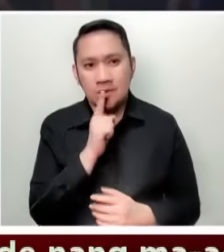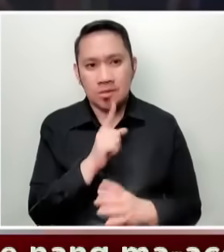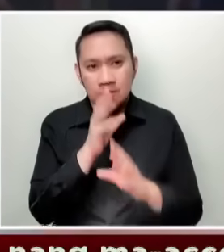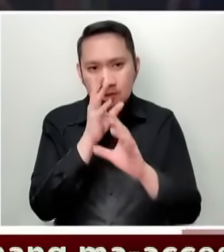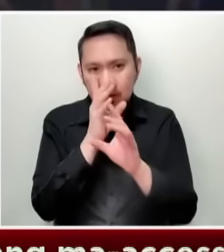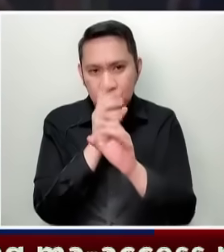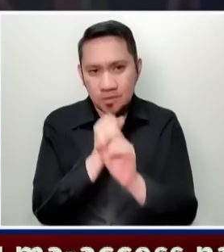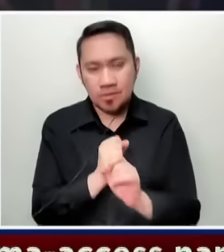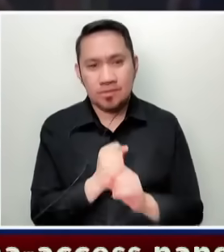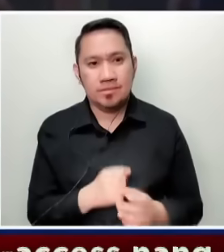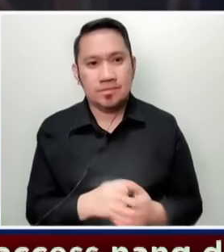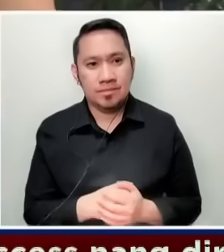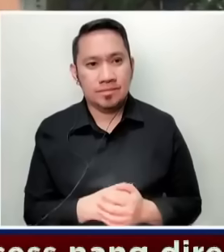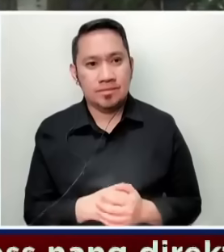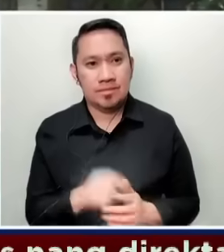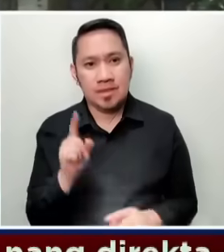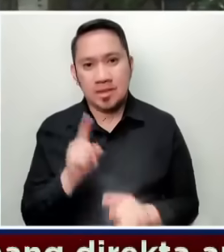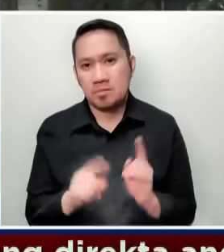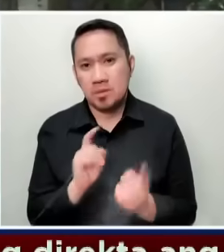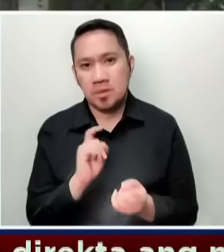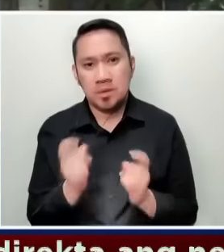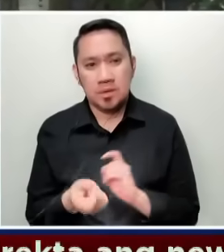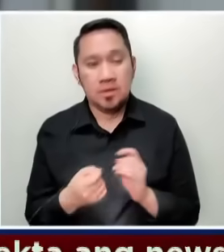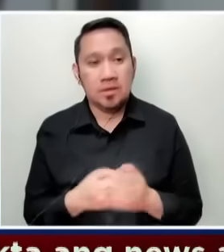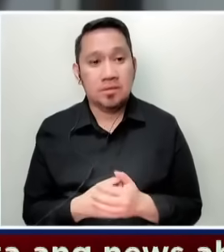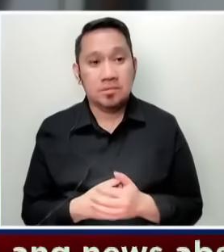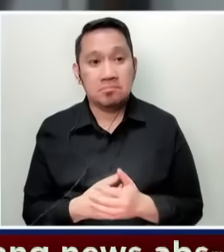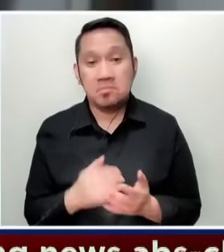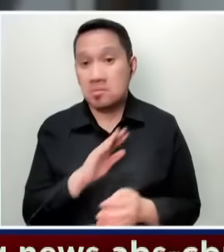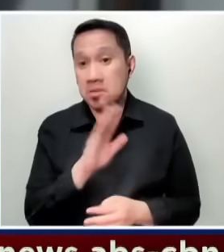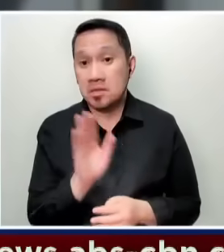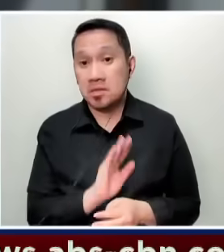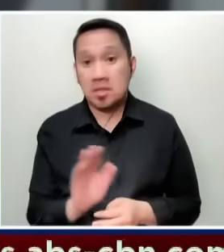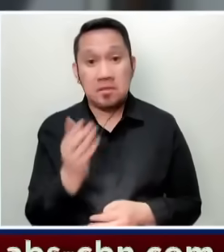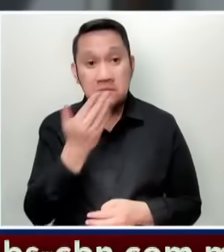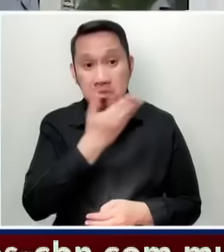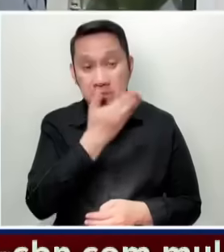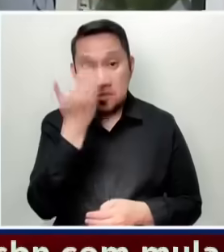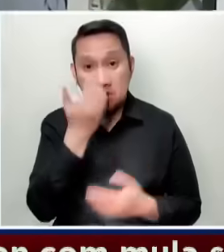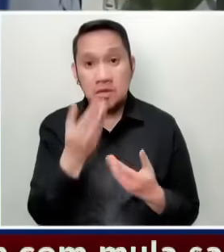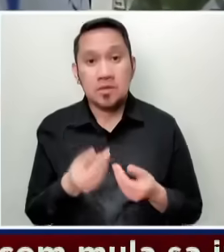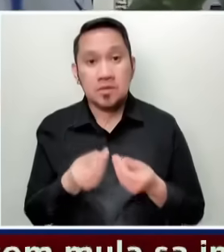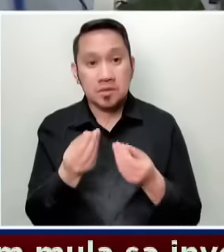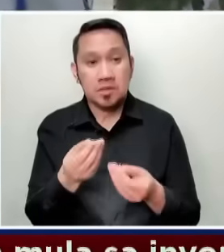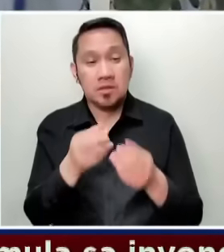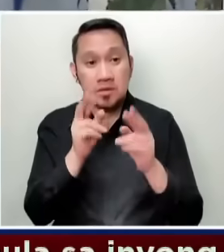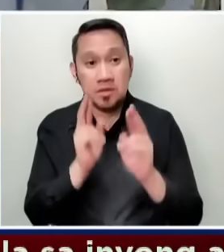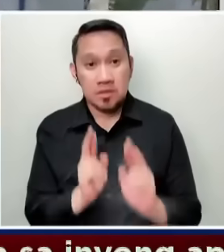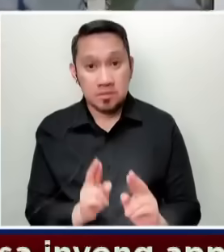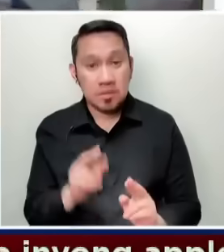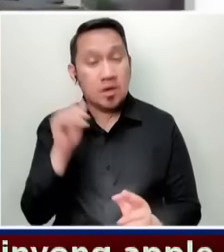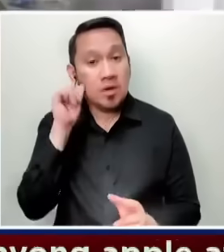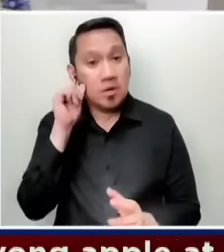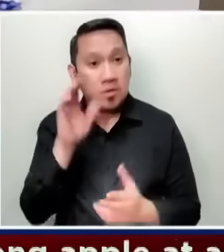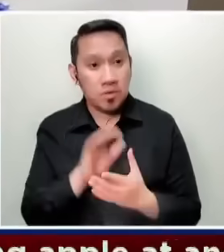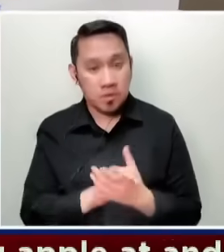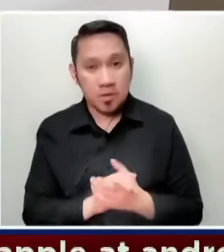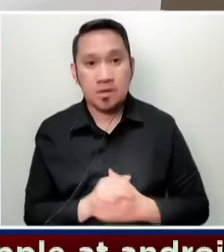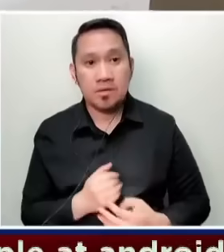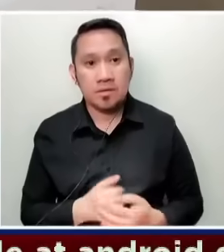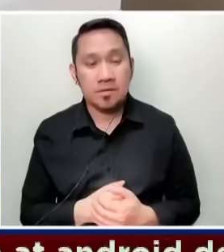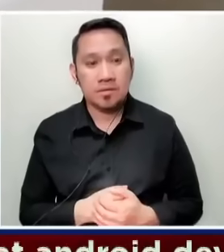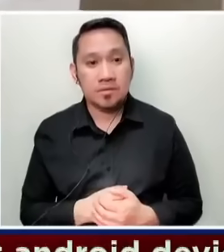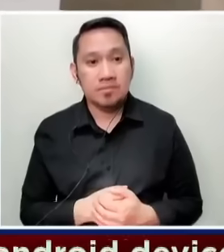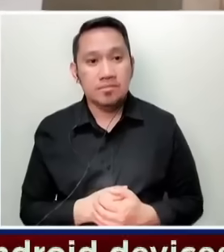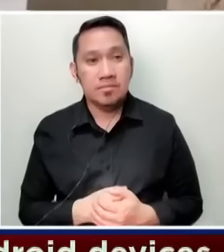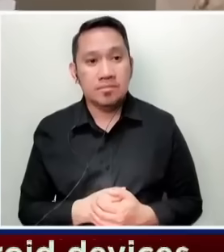ko pwedeng palitan eh. Hindi rin nakalimutan ng fans na magbigay pugay sa asawa ni The King, ang Queen of Philippine